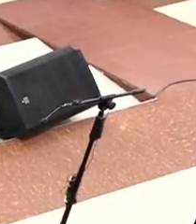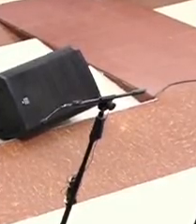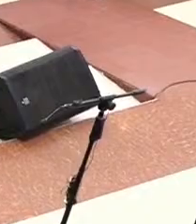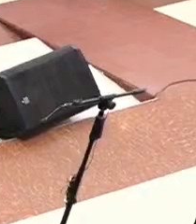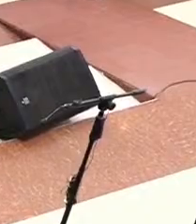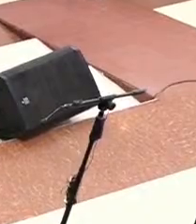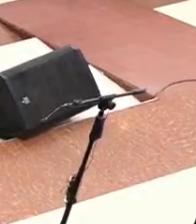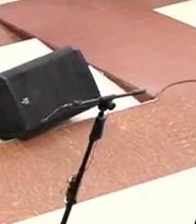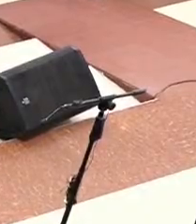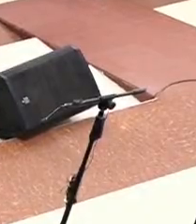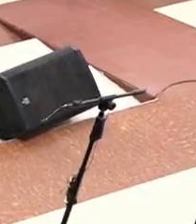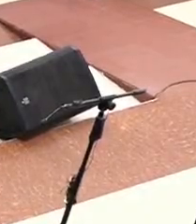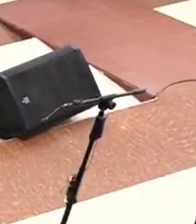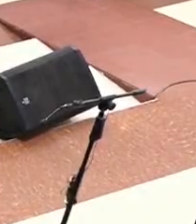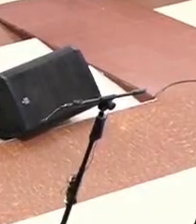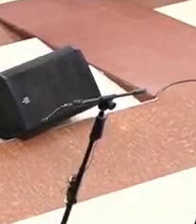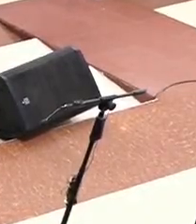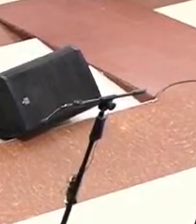nitakuamini